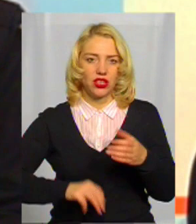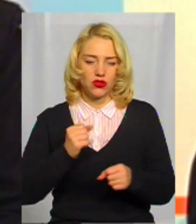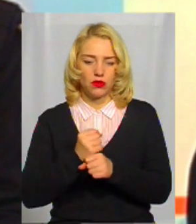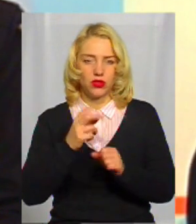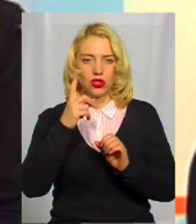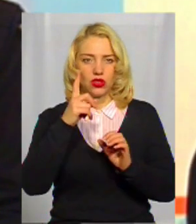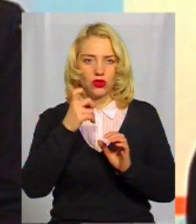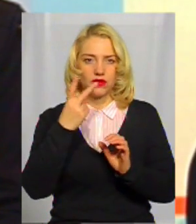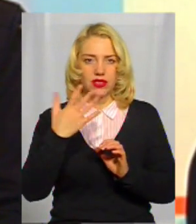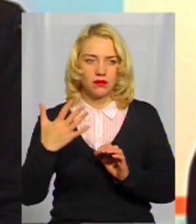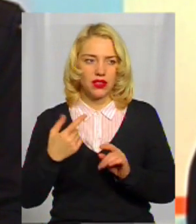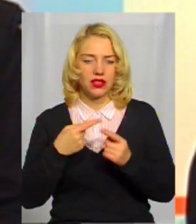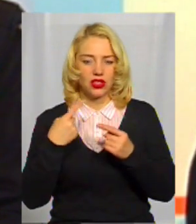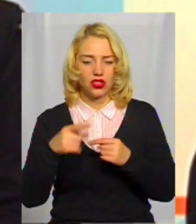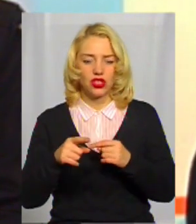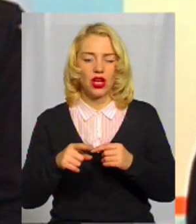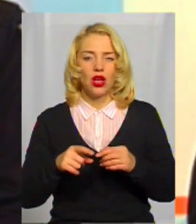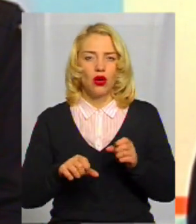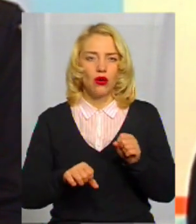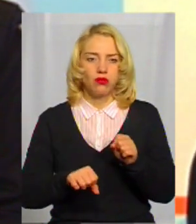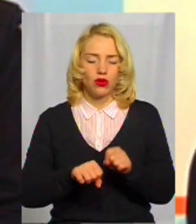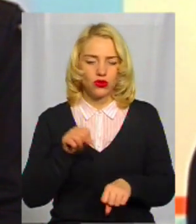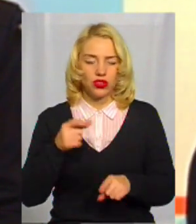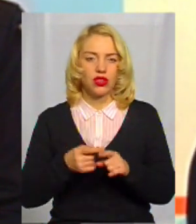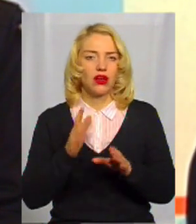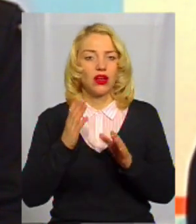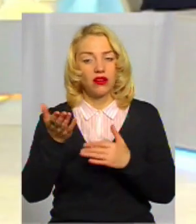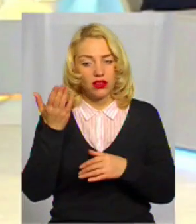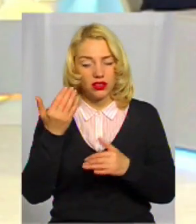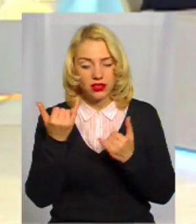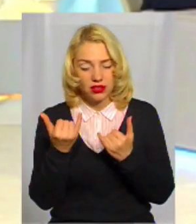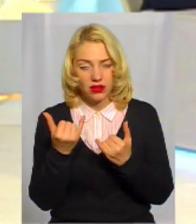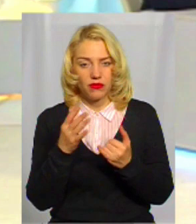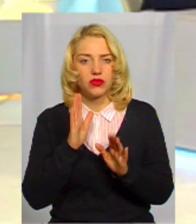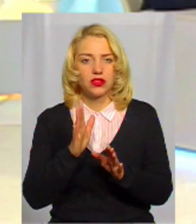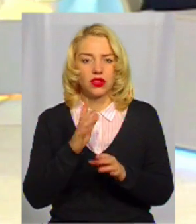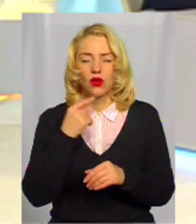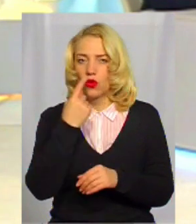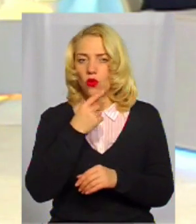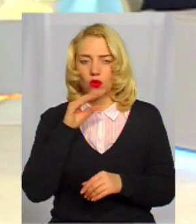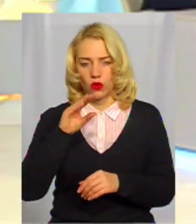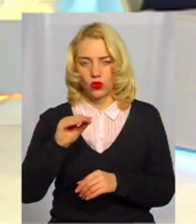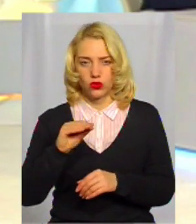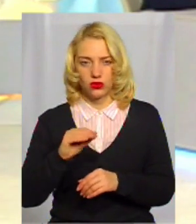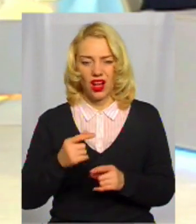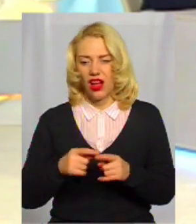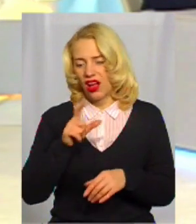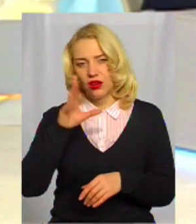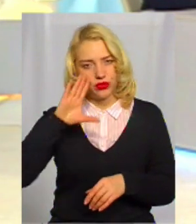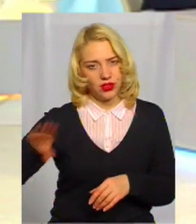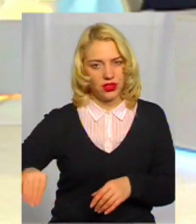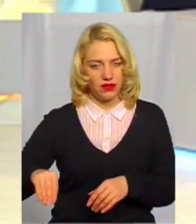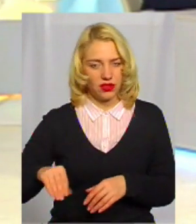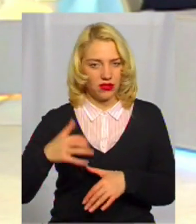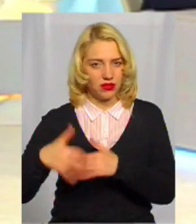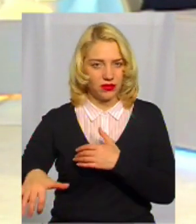інші порушення, за яке передбачено усне попередження або письмове попередження. Відповідно, люди наші на це не звертають уваги,